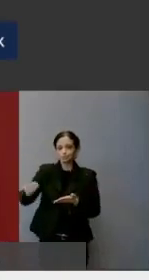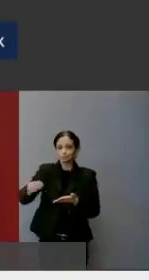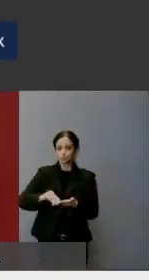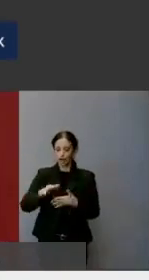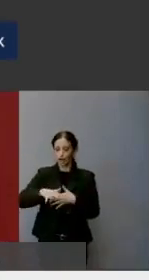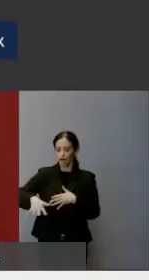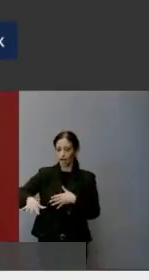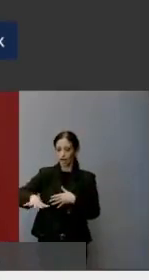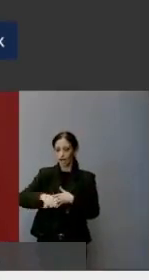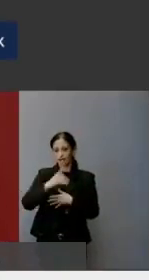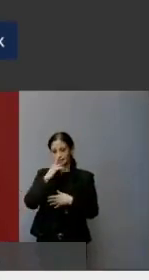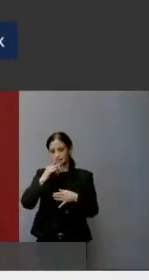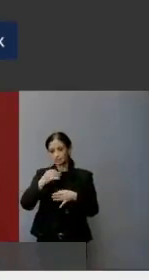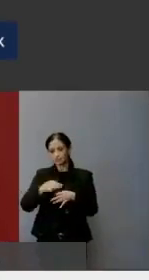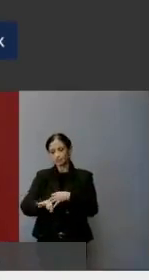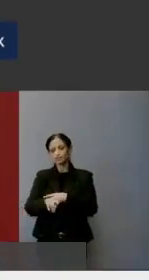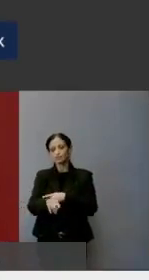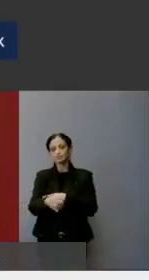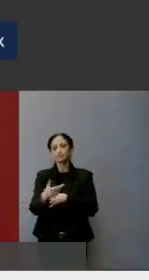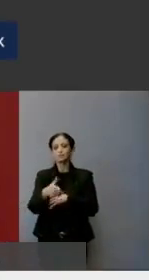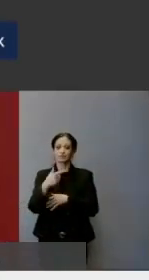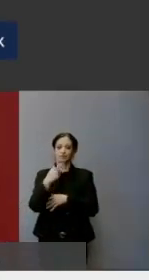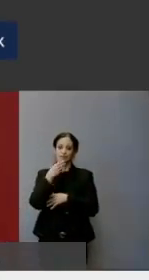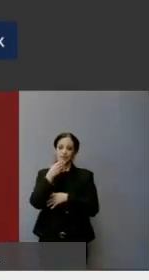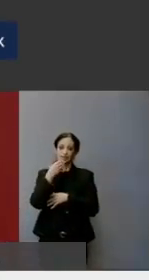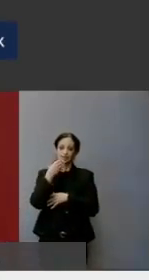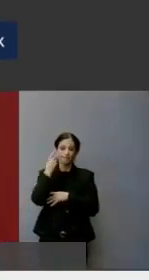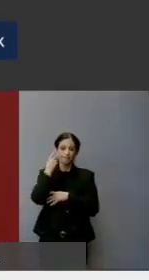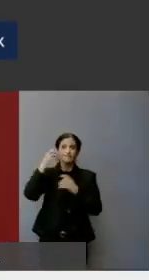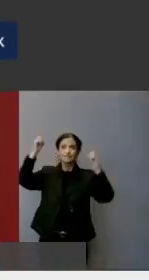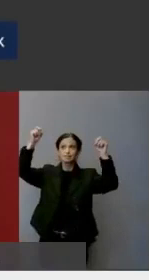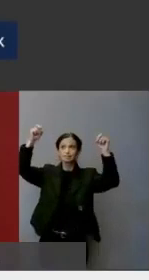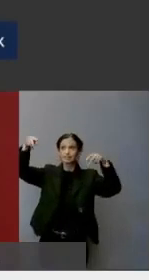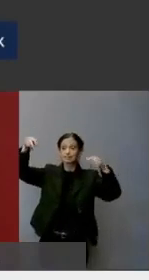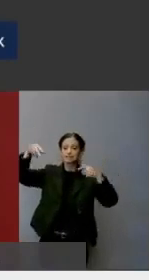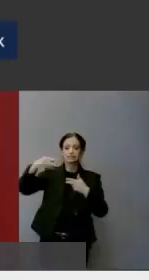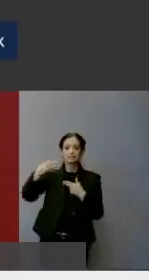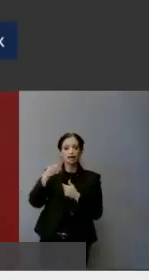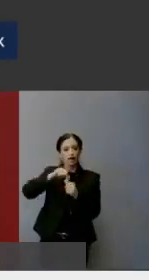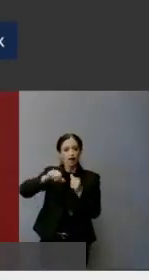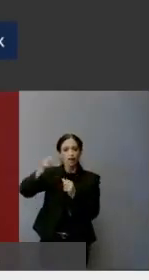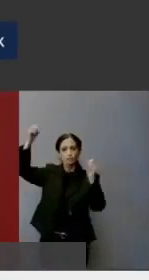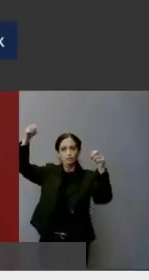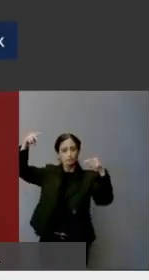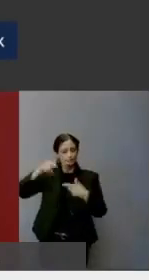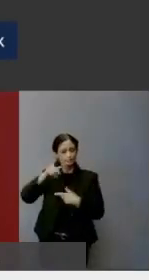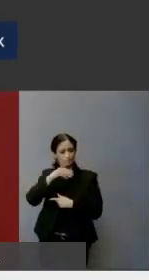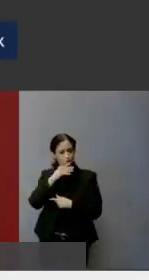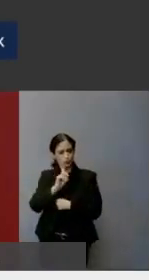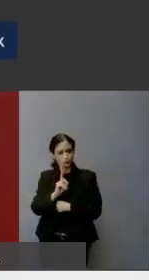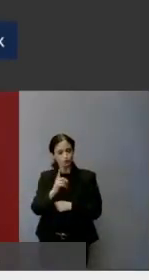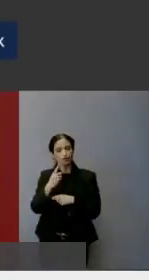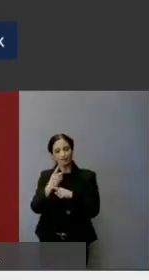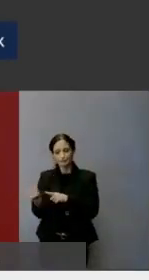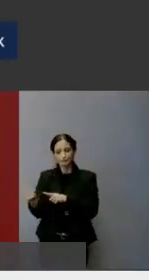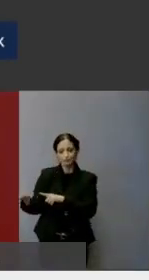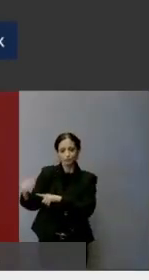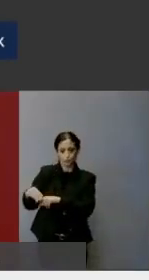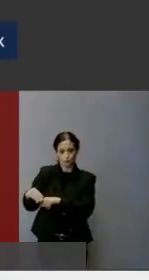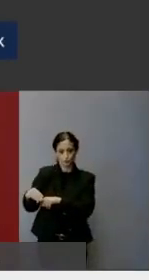aree dove chiaramente non è sufficiente sostituire il punto luce ma occorre rafforzare i punti luce